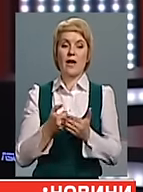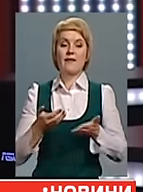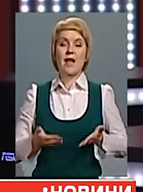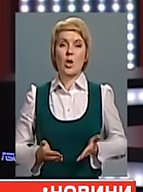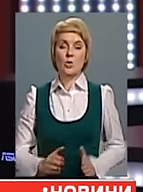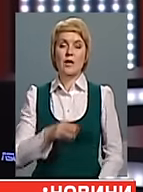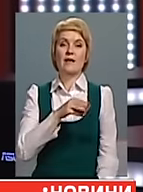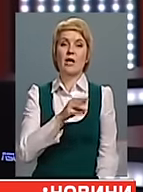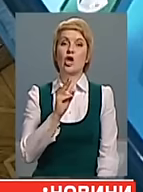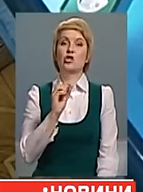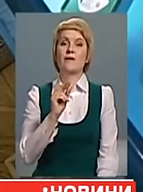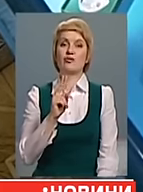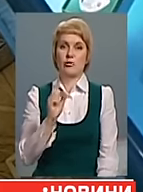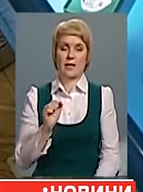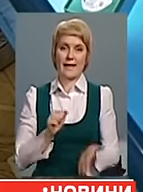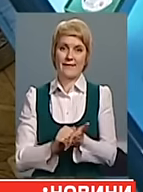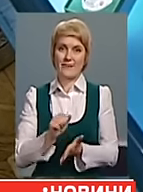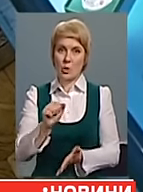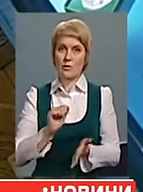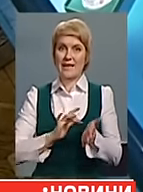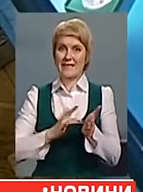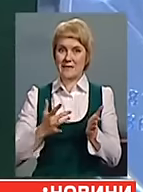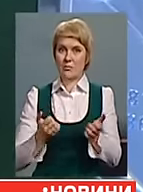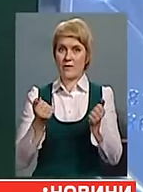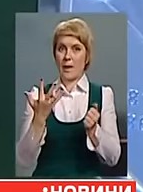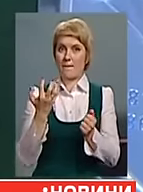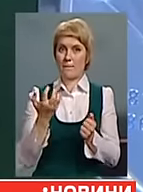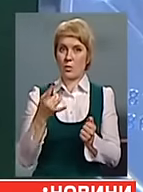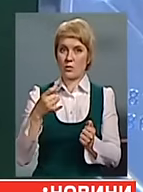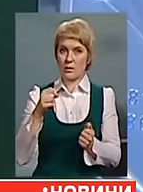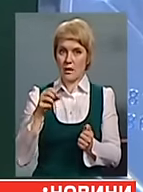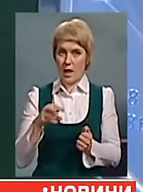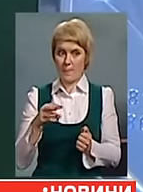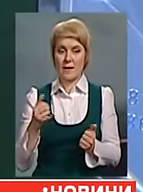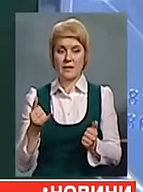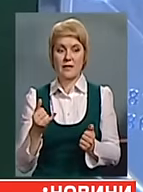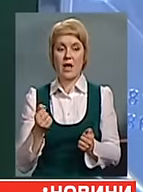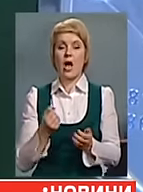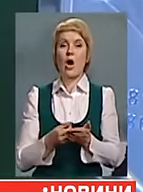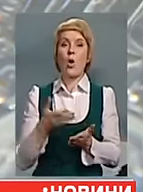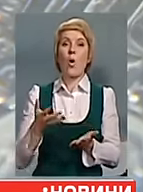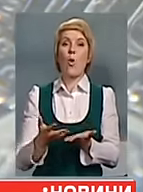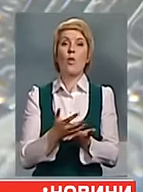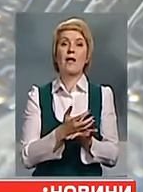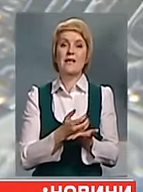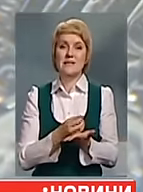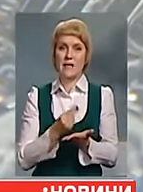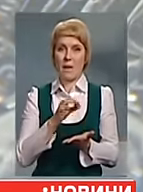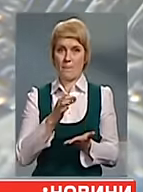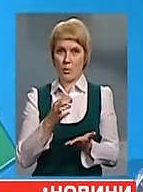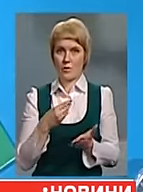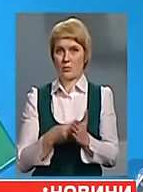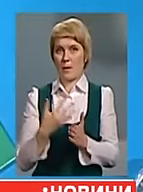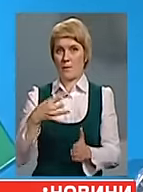Тараса Шевченка. Виготовлена вона зі срібла, важить 500 грамів. Нині колекційна монета, номінал якої 50 гривень, коштує